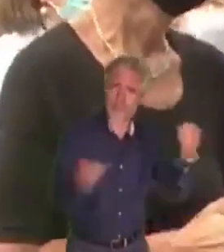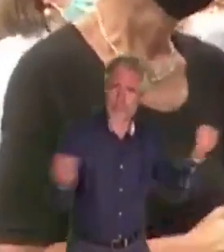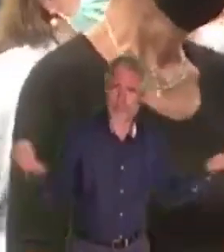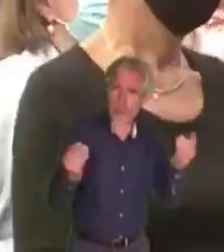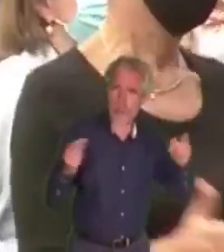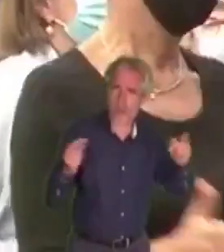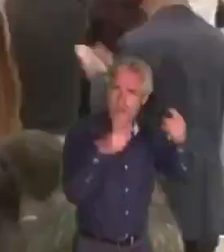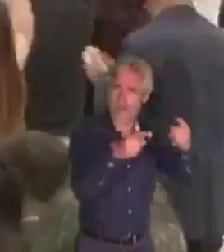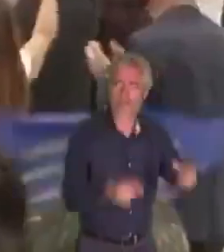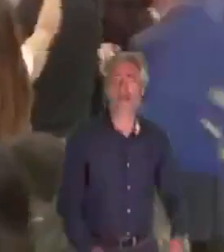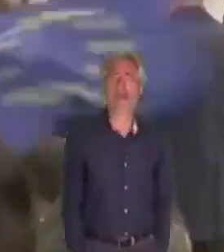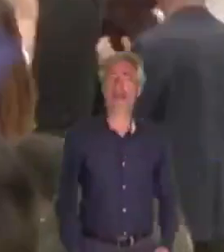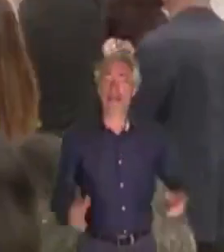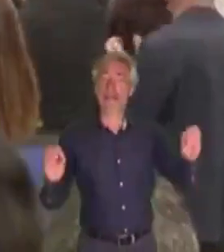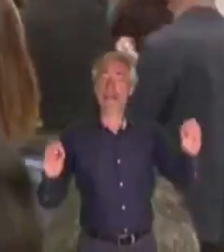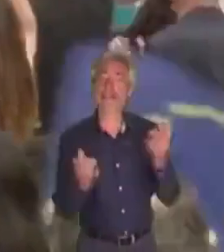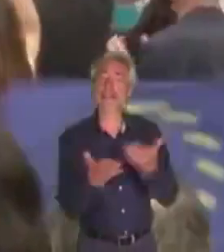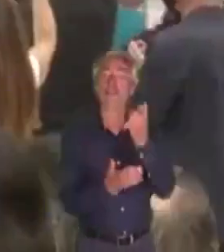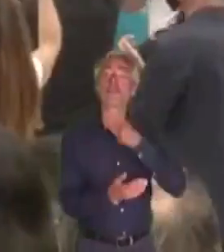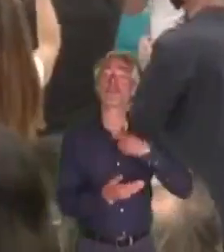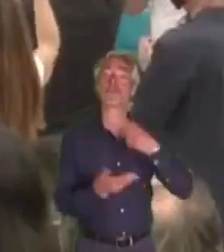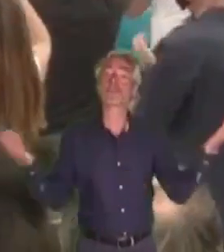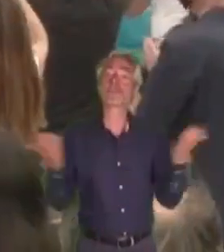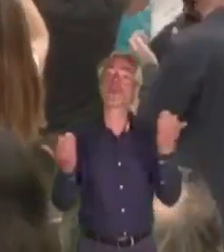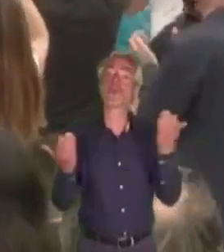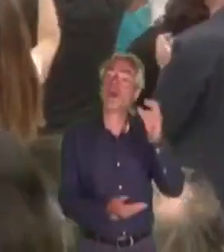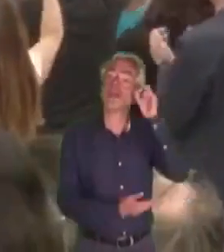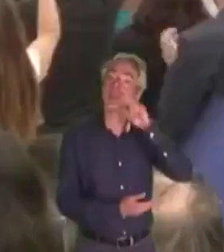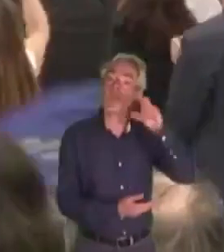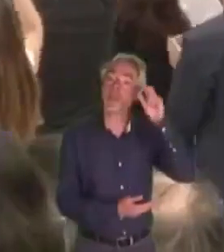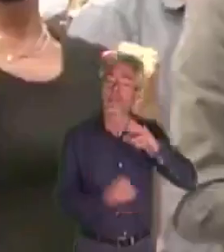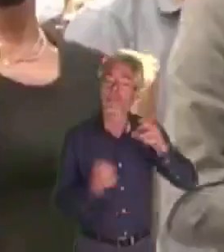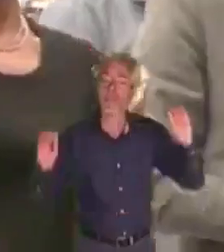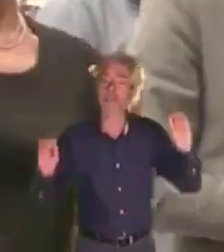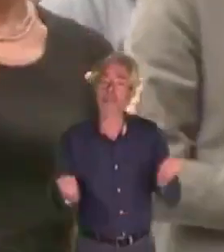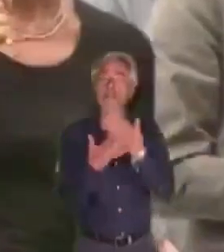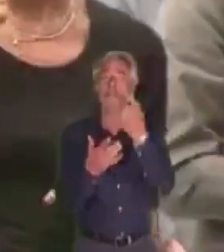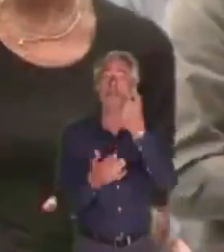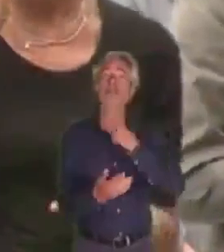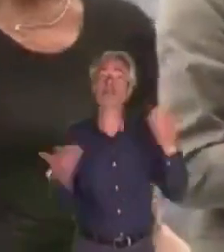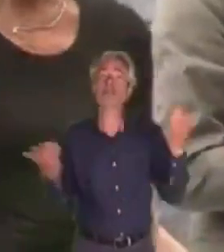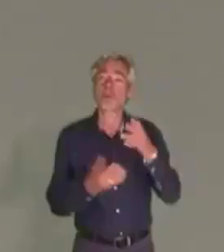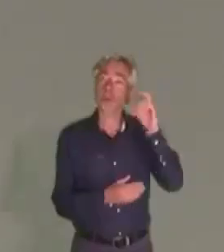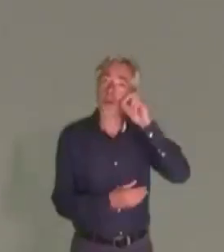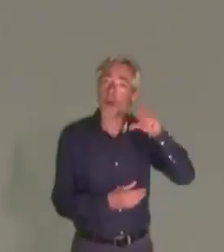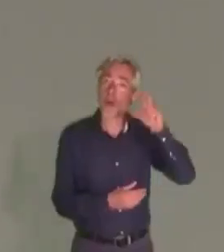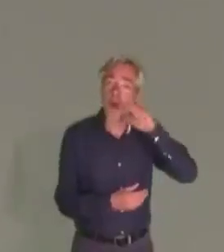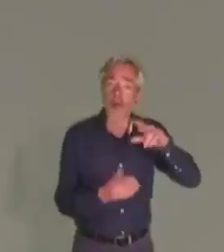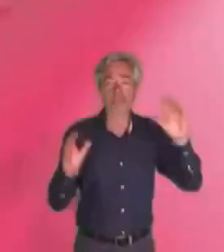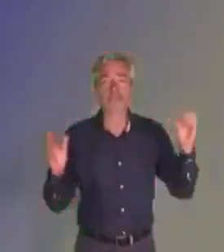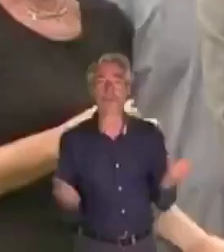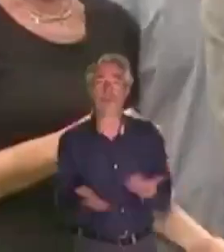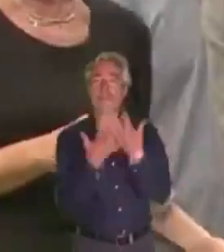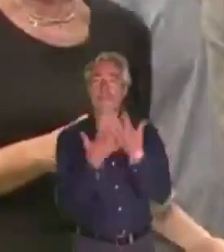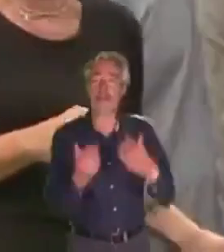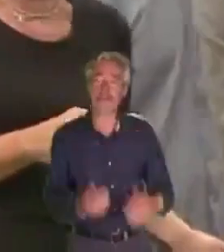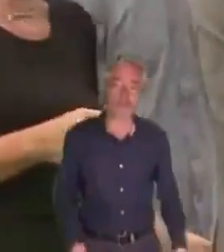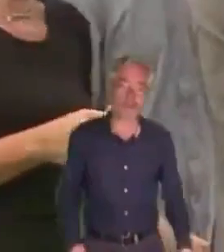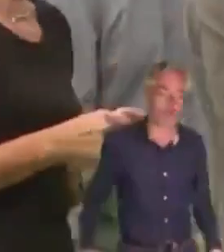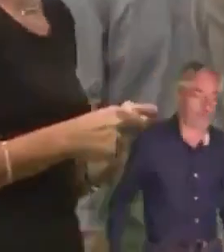Laurent Saint-Martin. Laurent Saint-Martin. Laurent